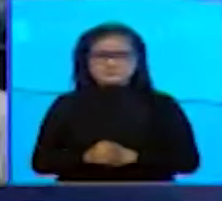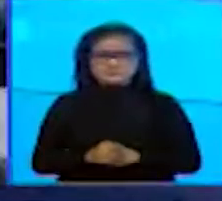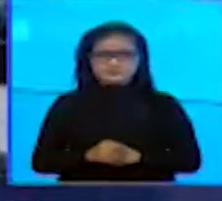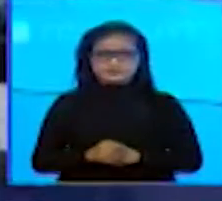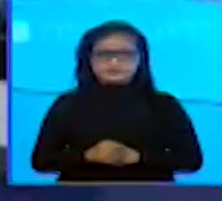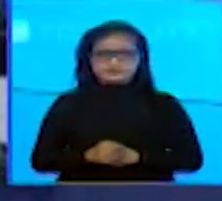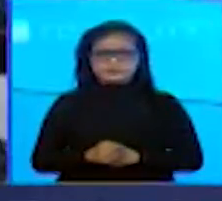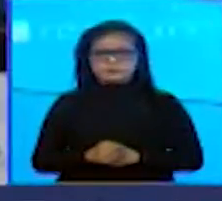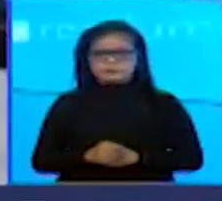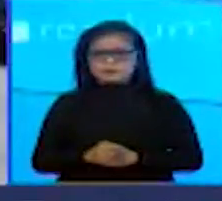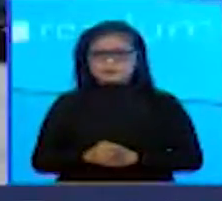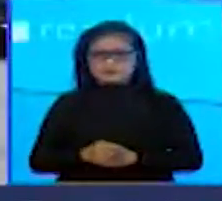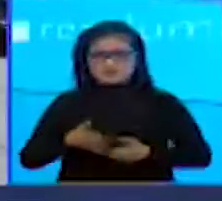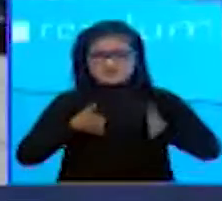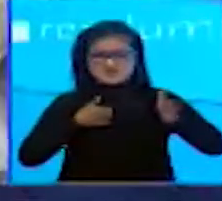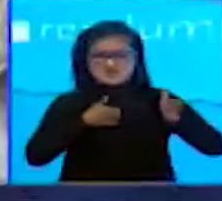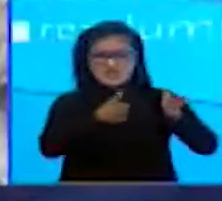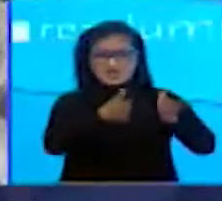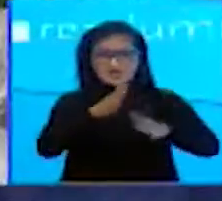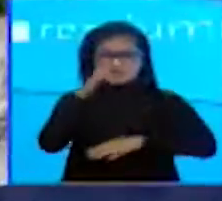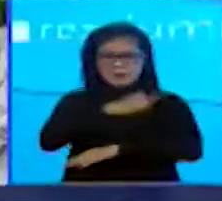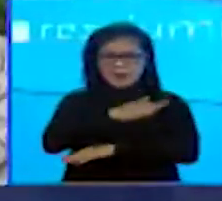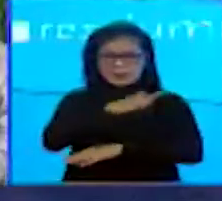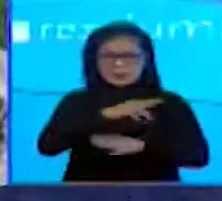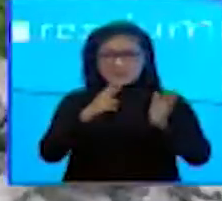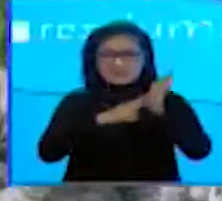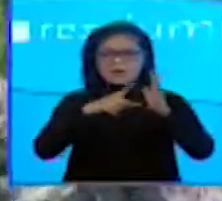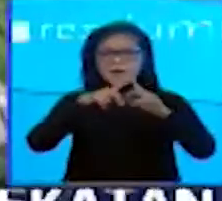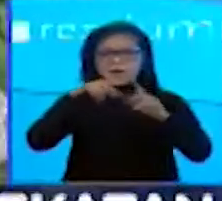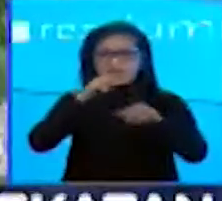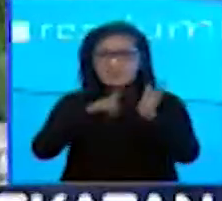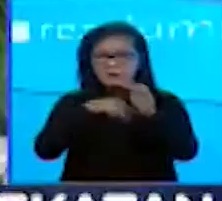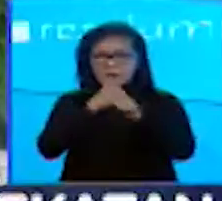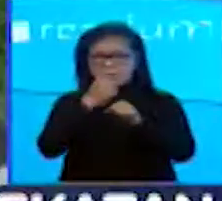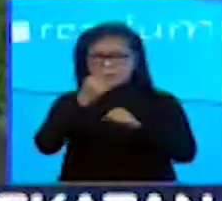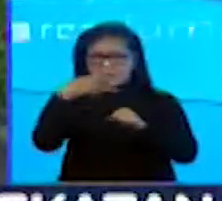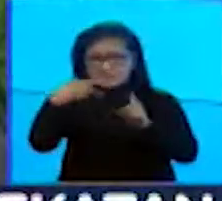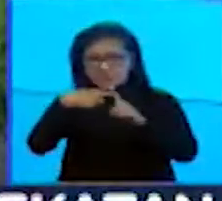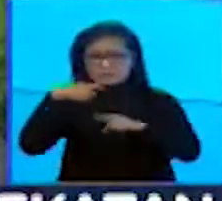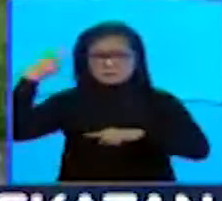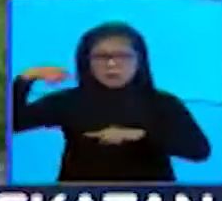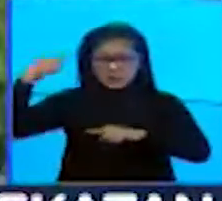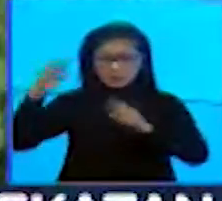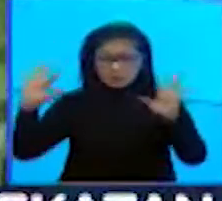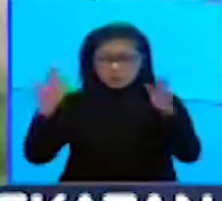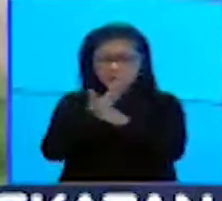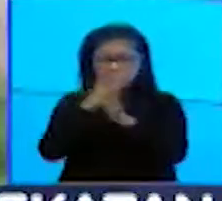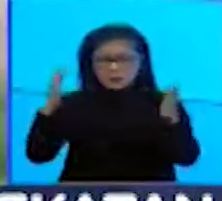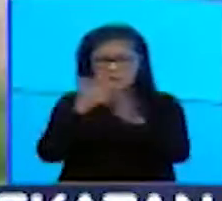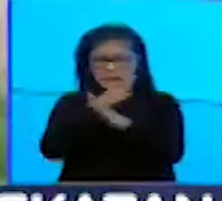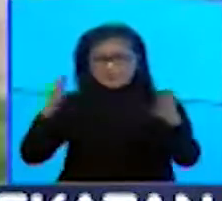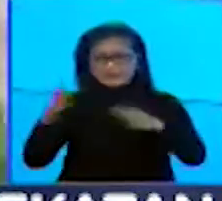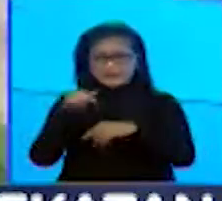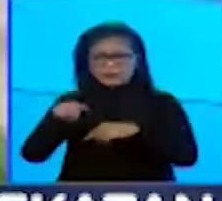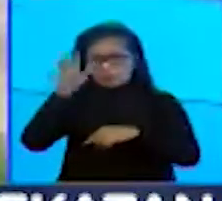Jalur selatan Cileunyi hingga Nagreg Kabupaten Bandung, Jawa Barat setiap tahunnya selalu ramai oleh pemudik yang hendak melintas dari wilayah Jakarta menuju arah